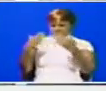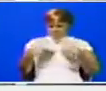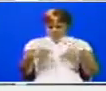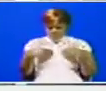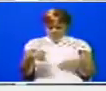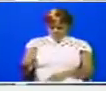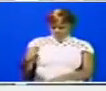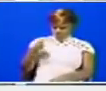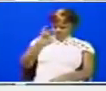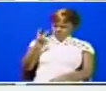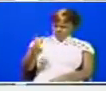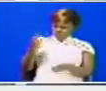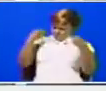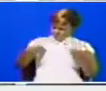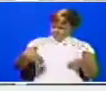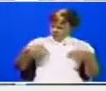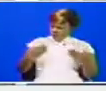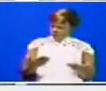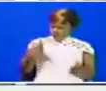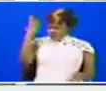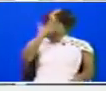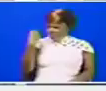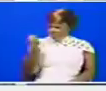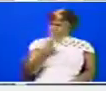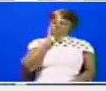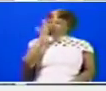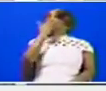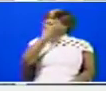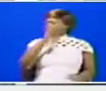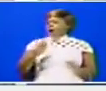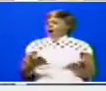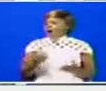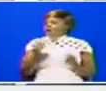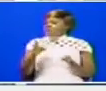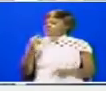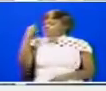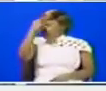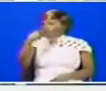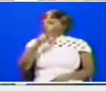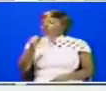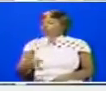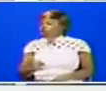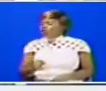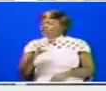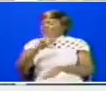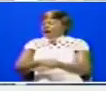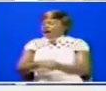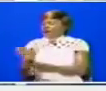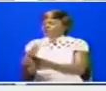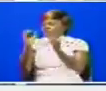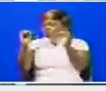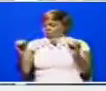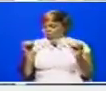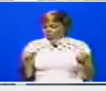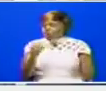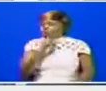wanavua wanaangalia vile umejivaa na vile umejipodoa. Na kama uso imechechuka, huwezi pata omena. Wamama